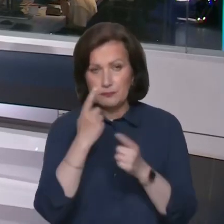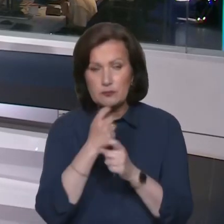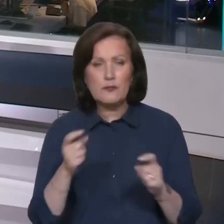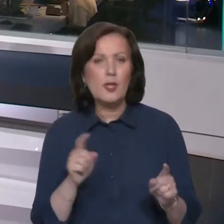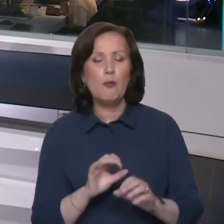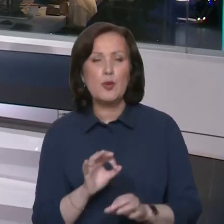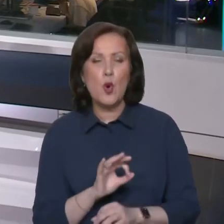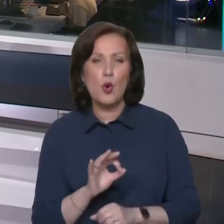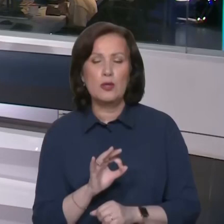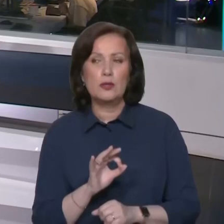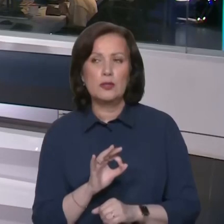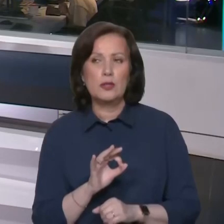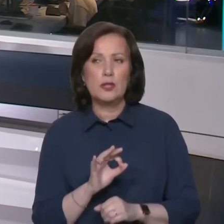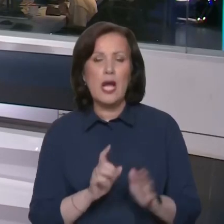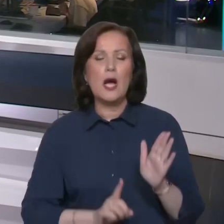повідомила